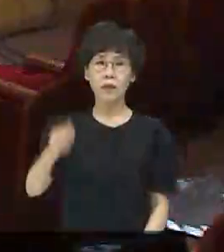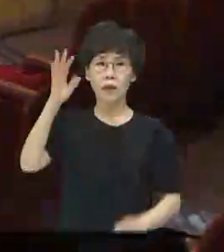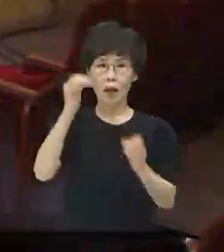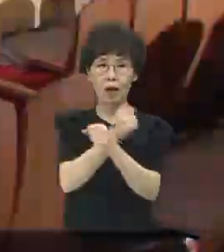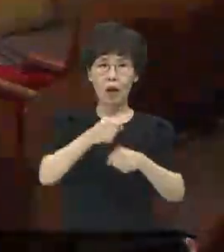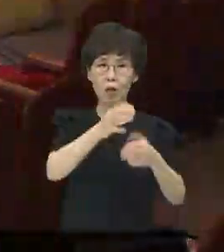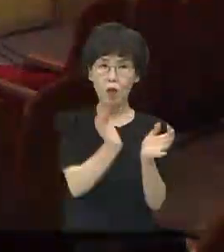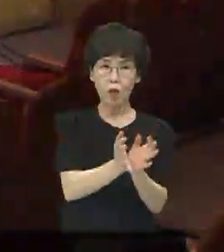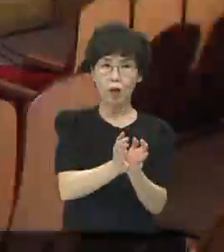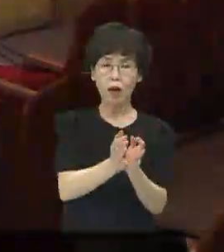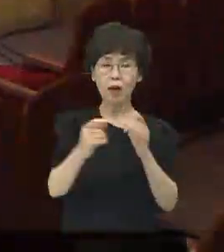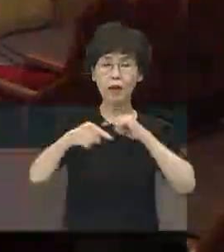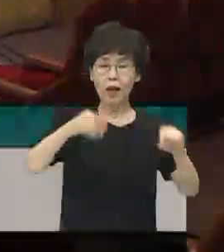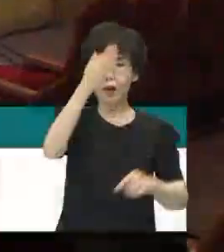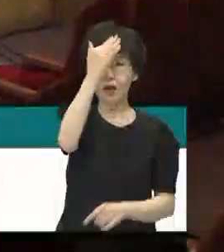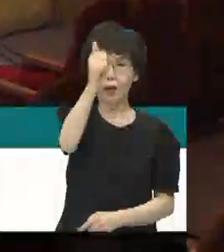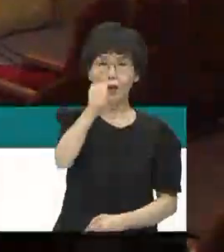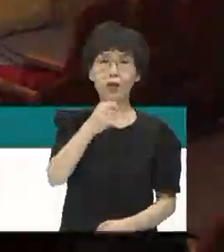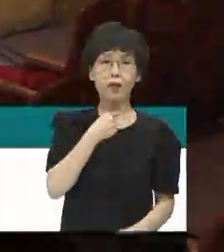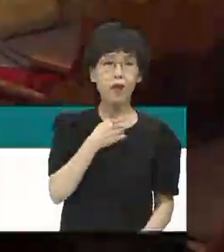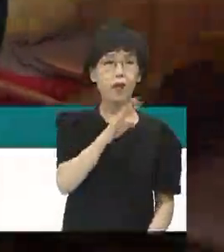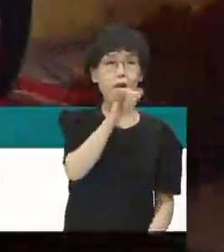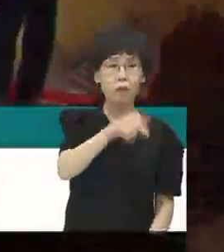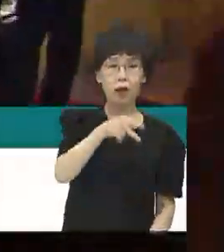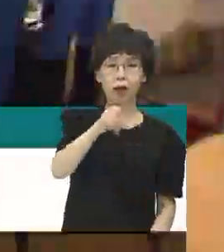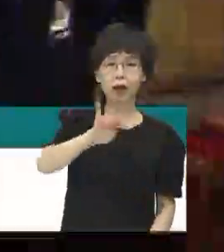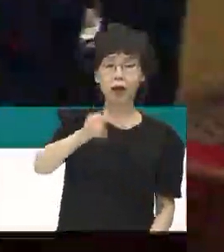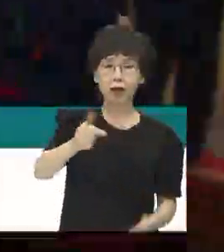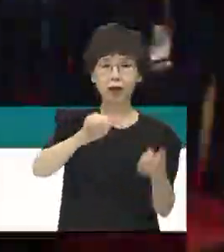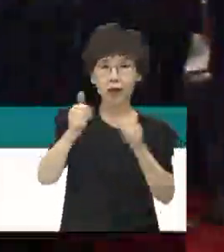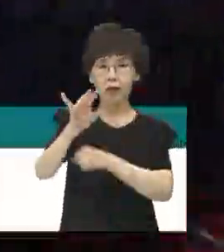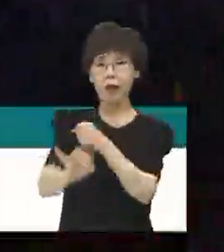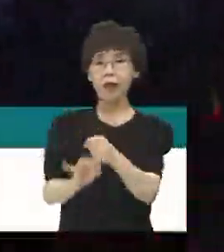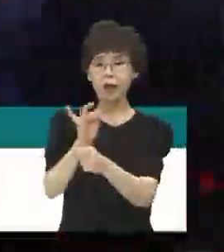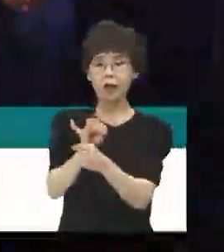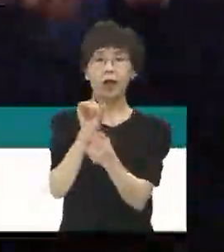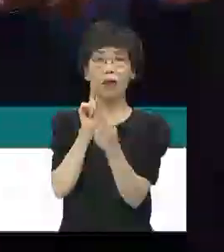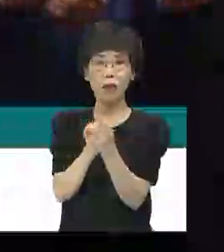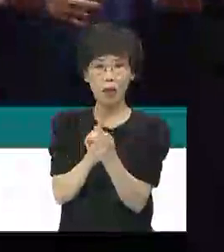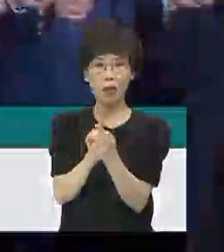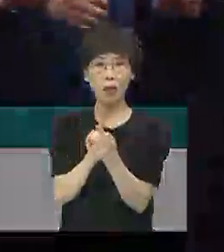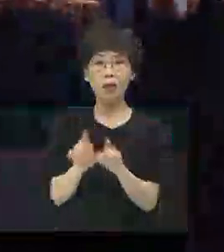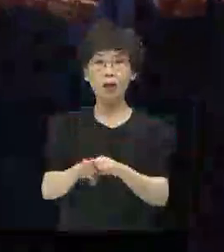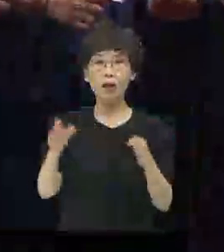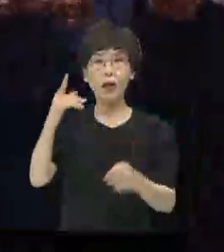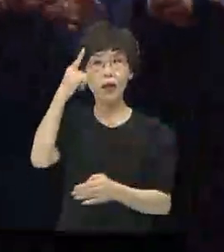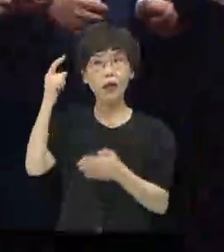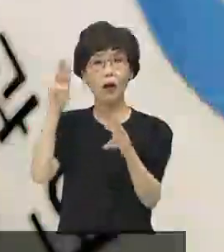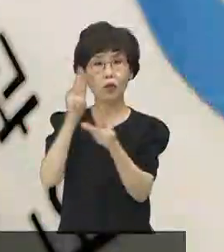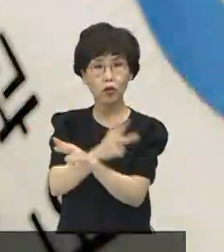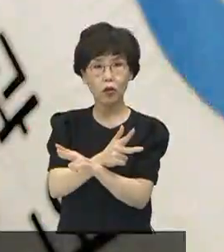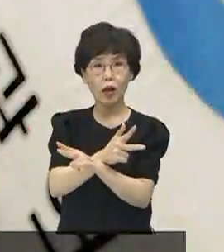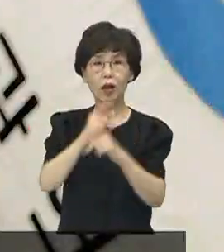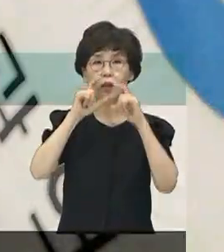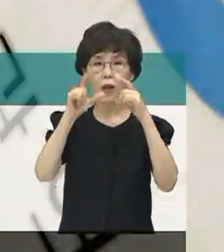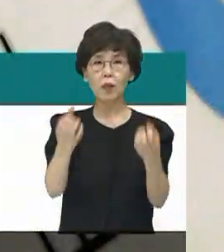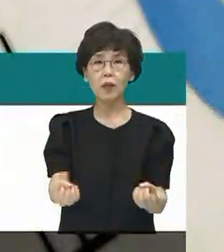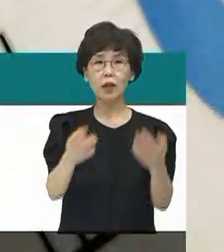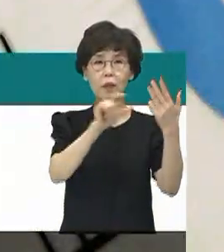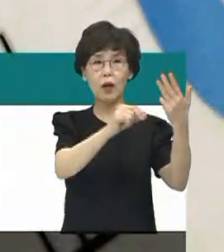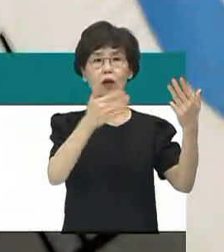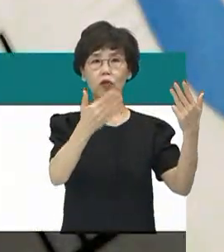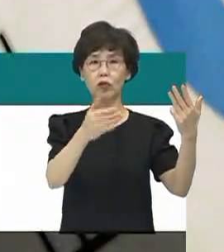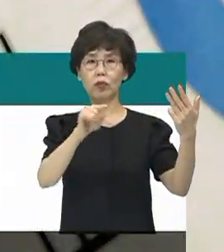대한광복회 총사령이었던 고헌 박상진 의사의 순국 100주년을 맞아 열린 기념주간 선포식. 8월